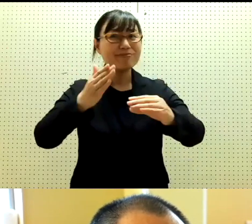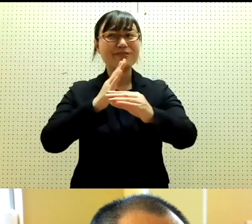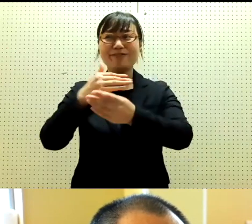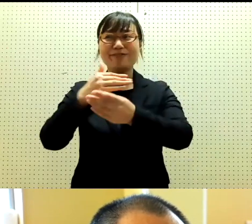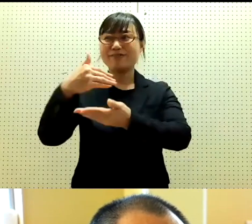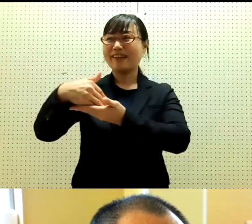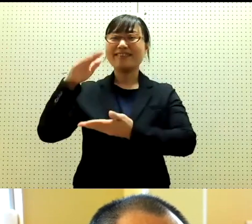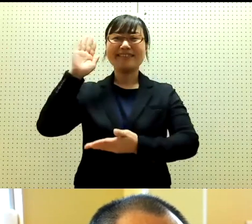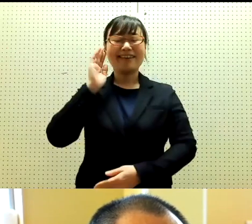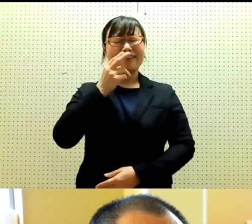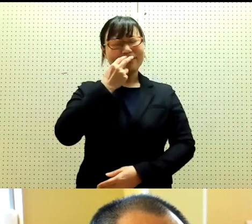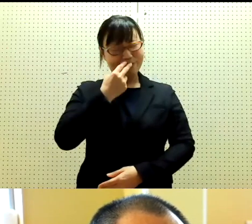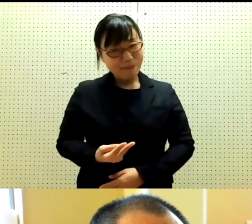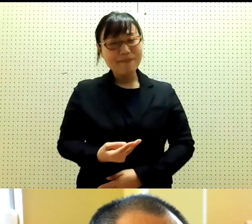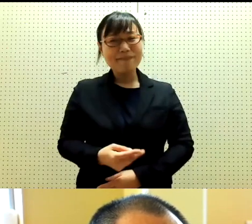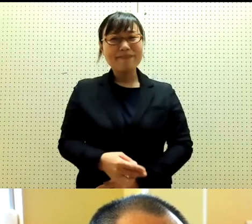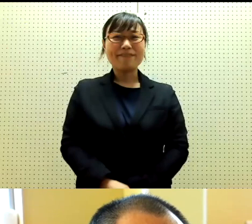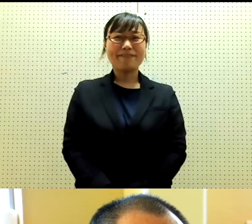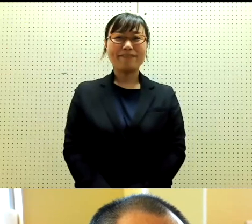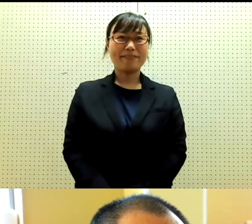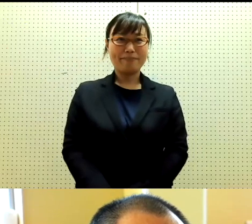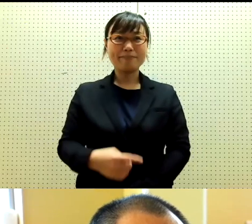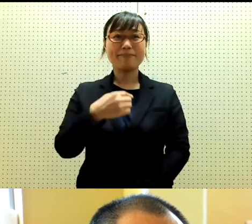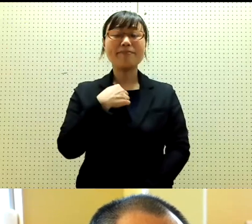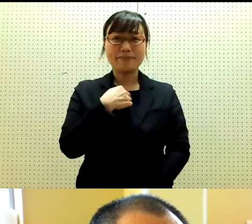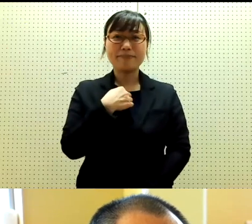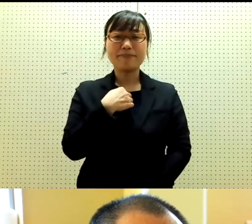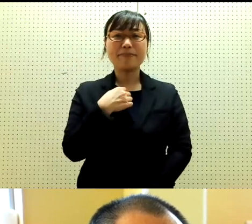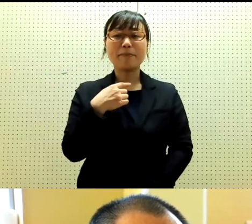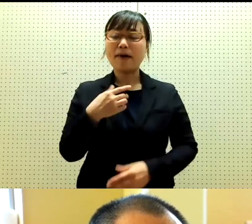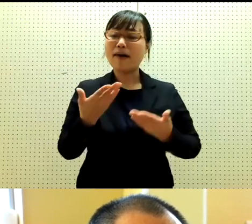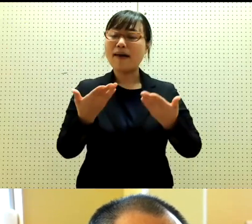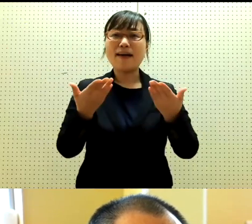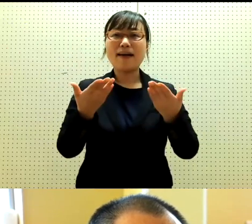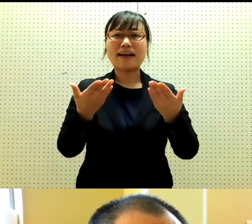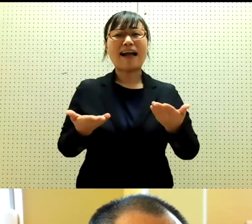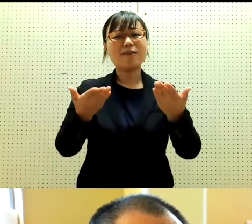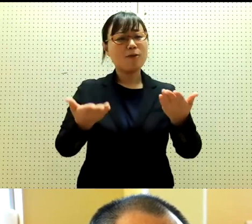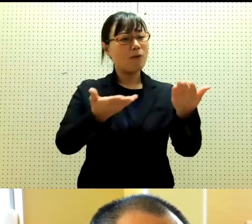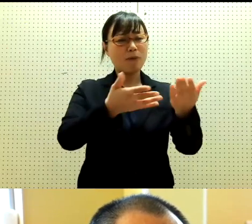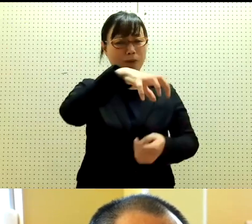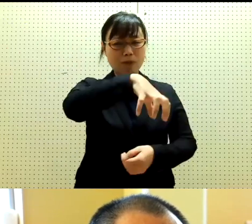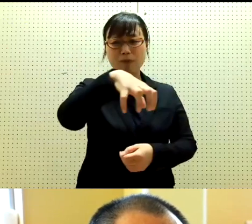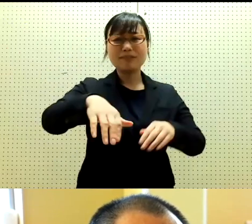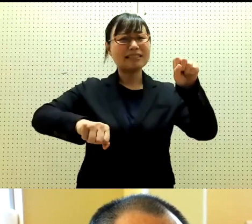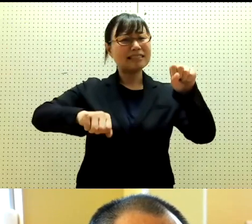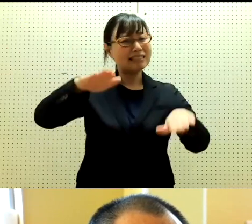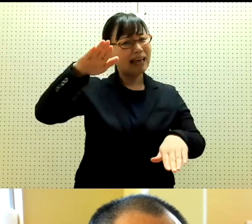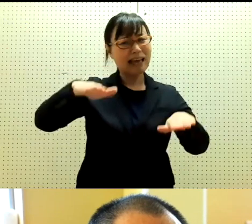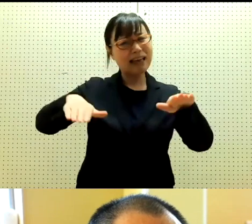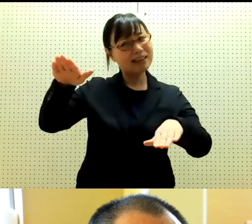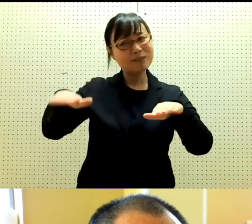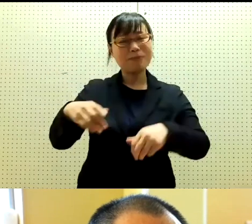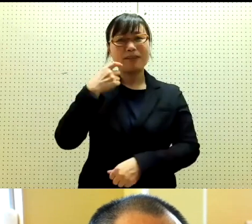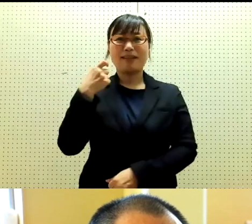って思いました。私としてはやっぱり学校差みたいなものもちょっと少しずつ気になっていて、うんうんうん、